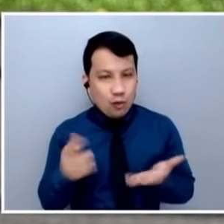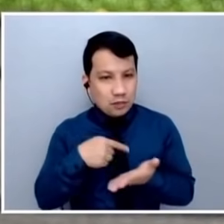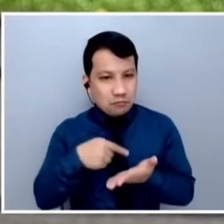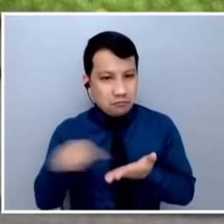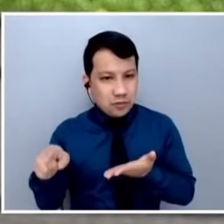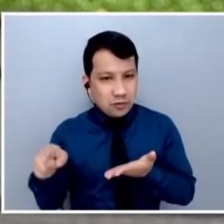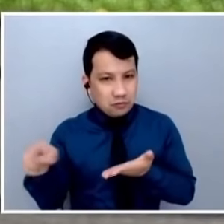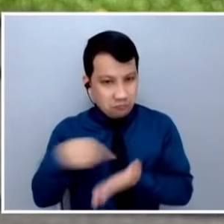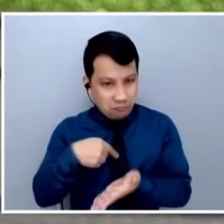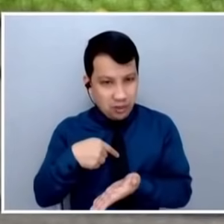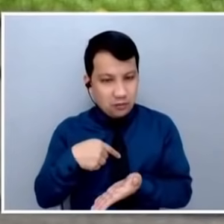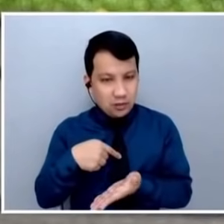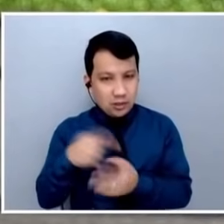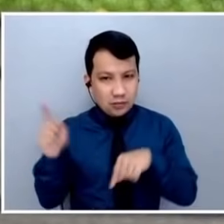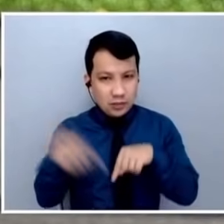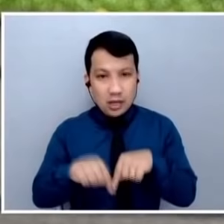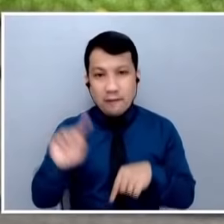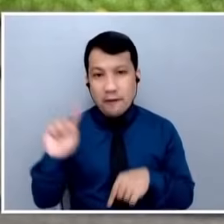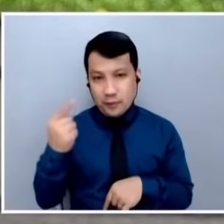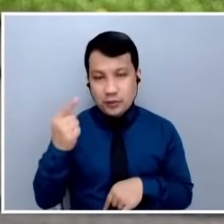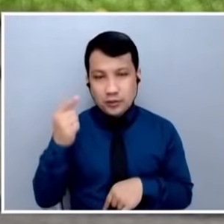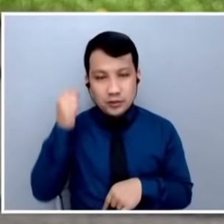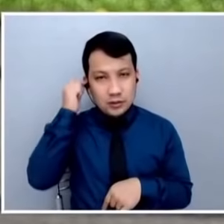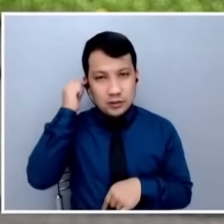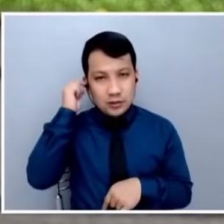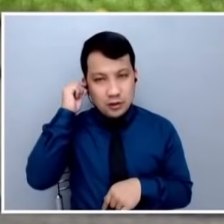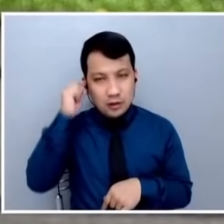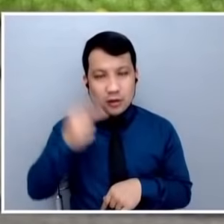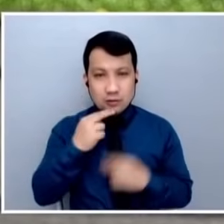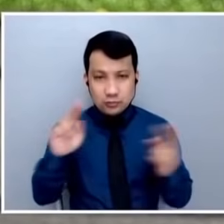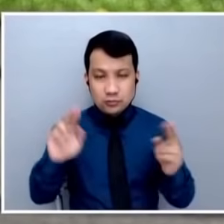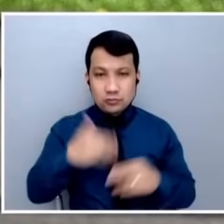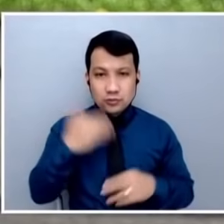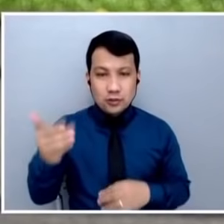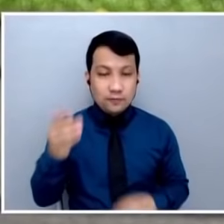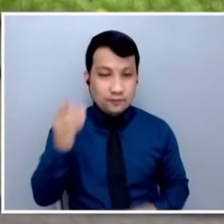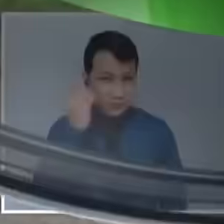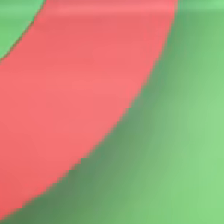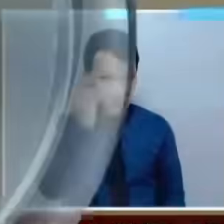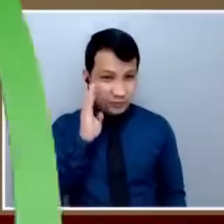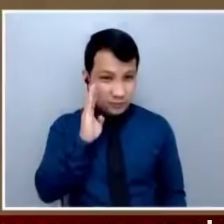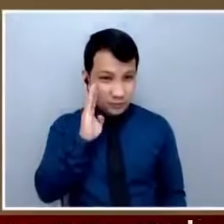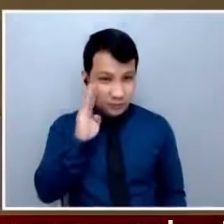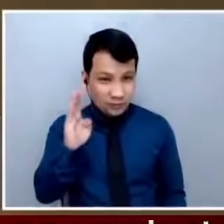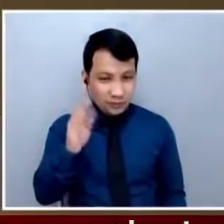ipapataw para sa first offense. Nagpapatrol Doris Bigornia.